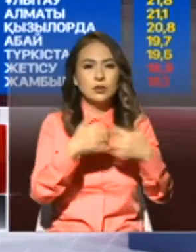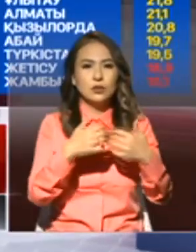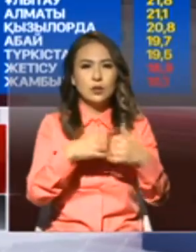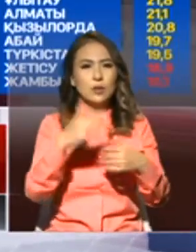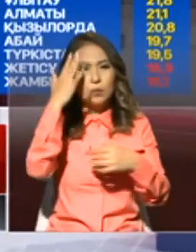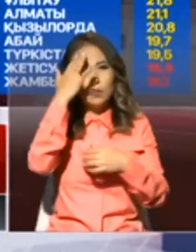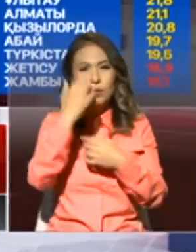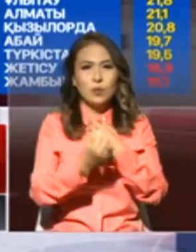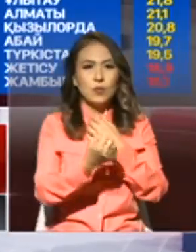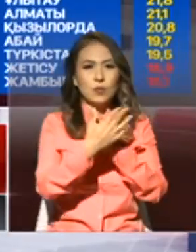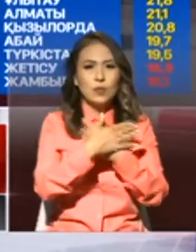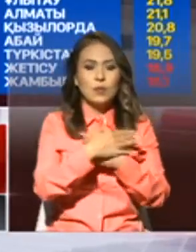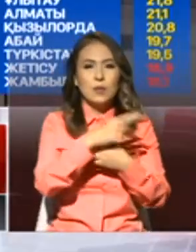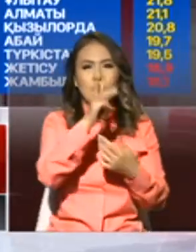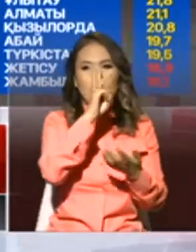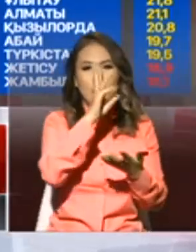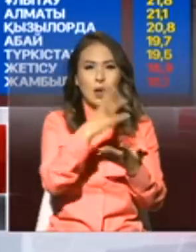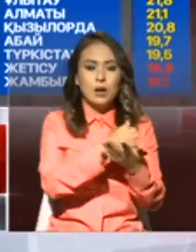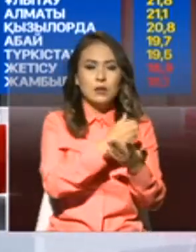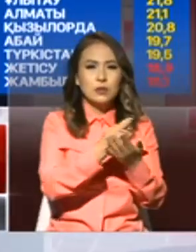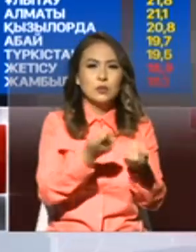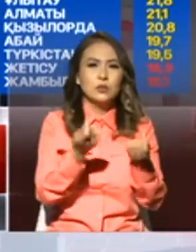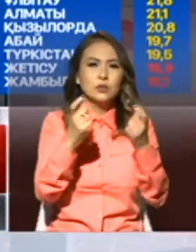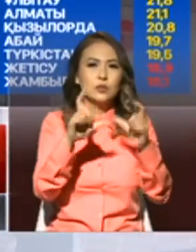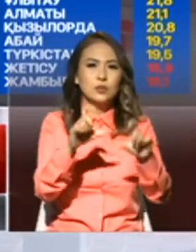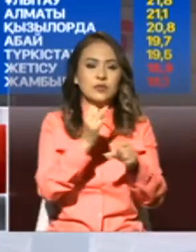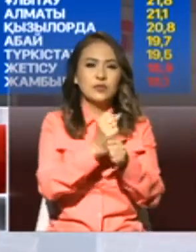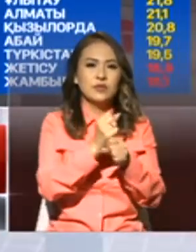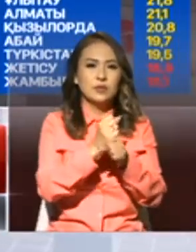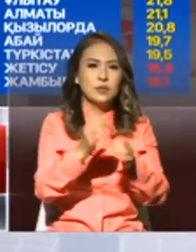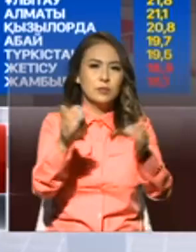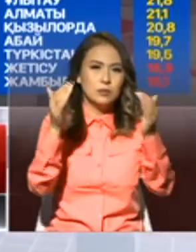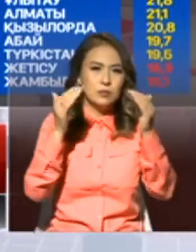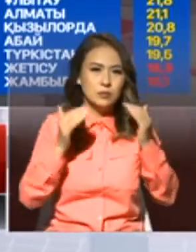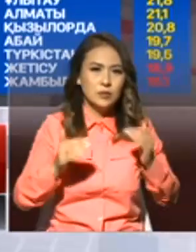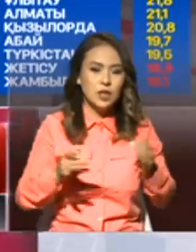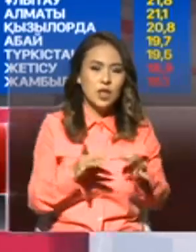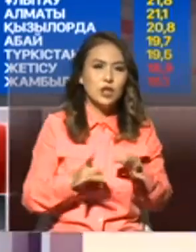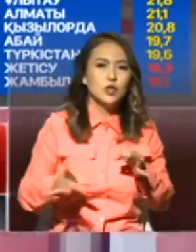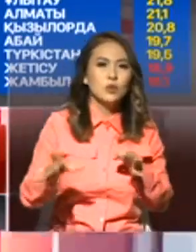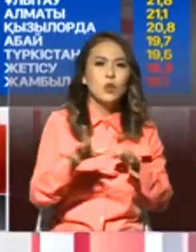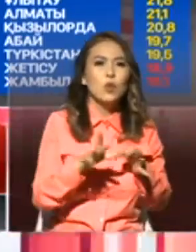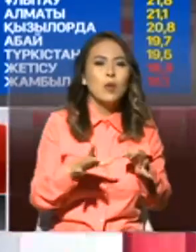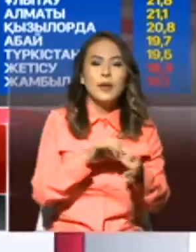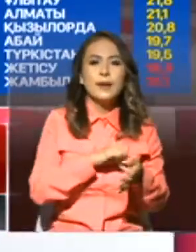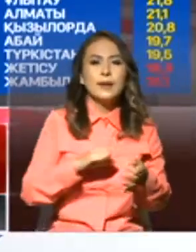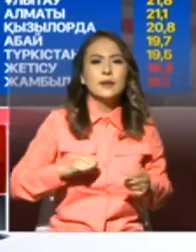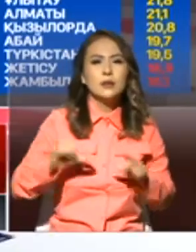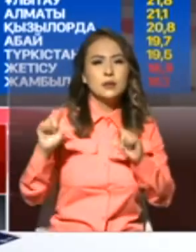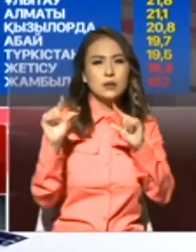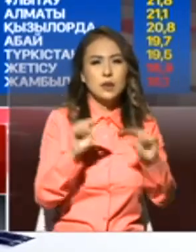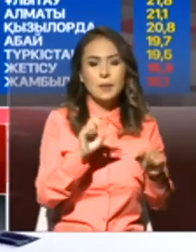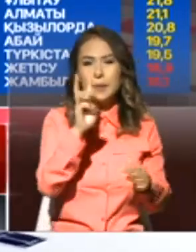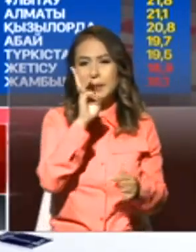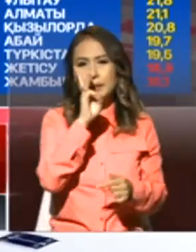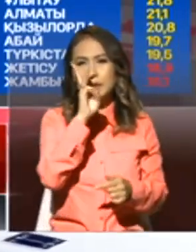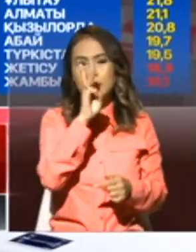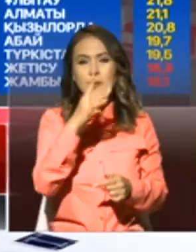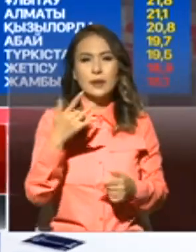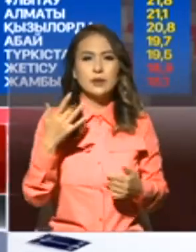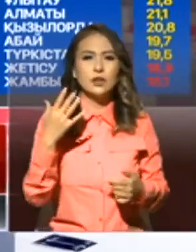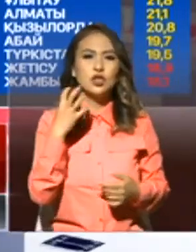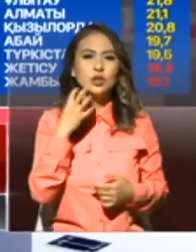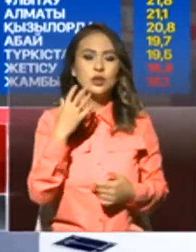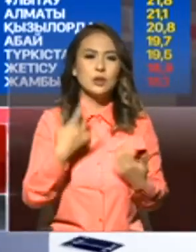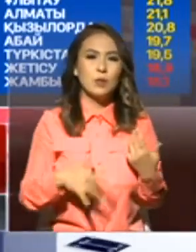мұнай саласындағы айлық жоғары, ауыл шаруашылығында төмен деген өзіңіз білесіз. Республика бойынша ең төменгі жалақы Жамбыл облысында.